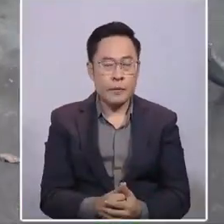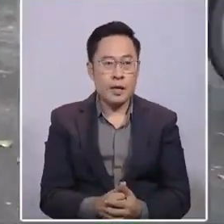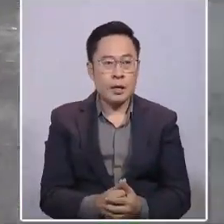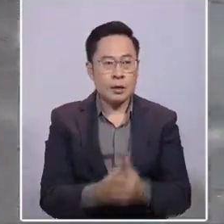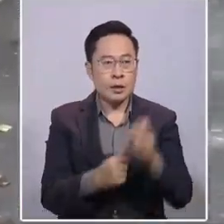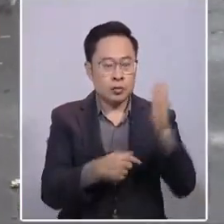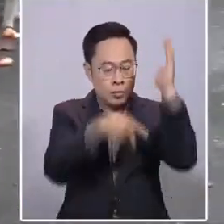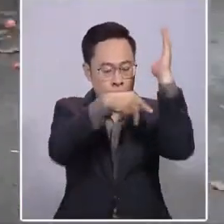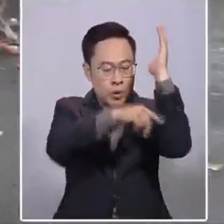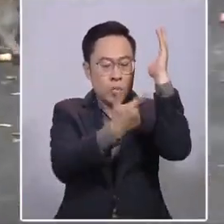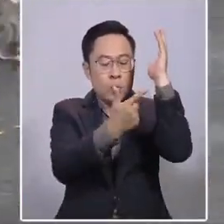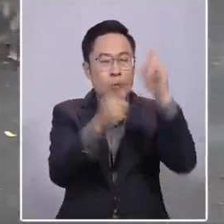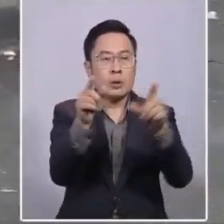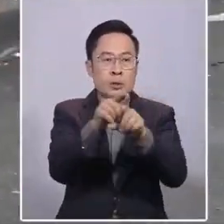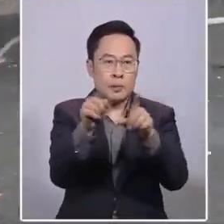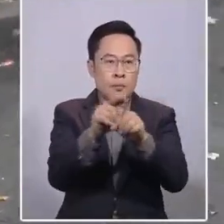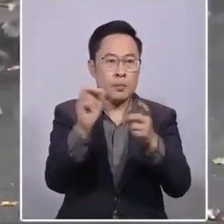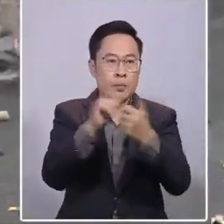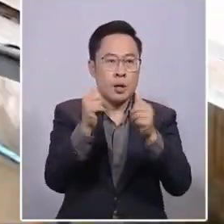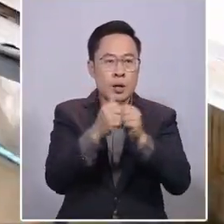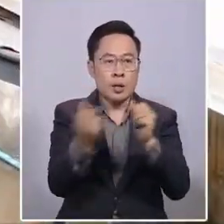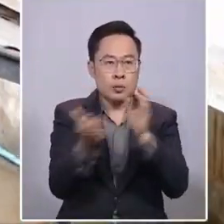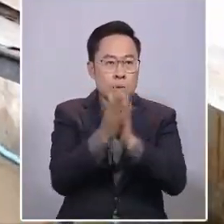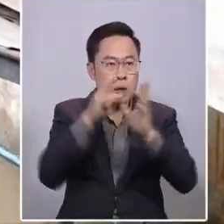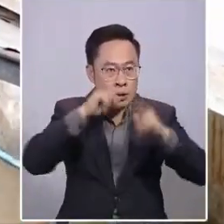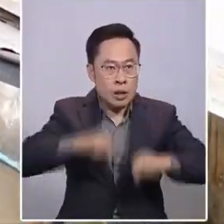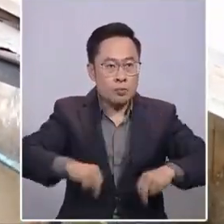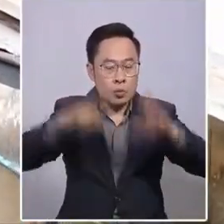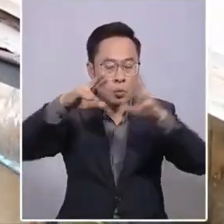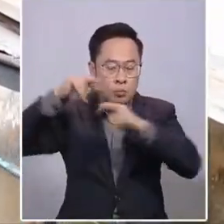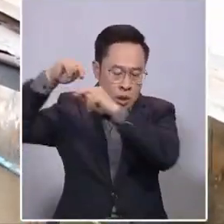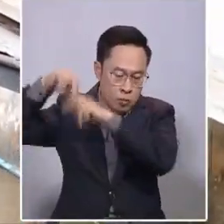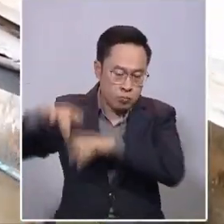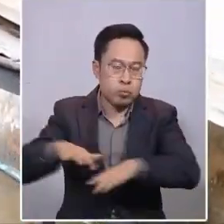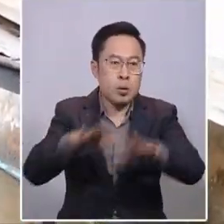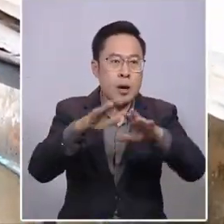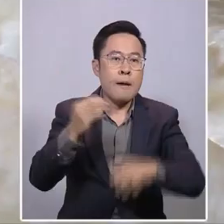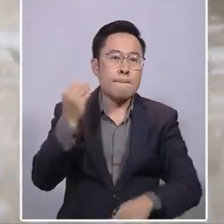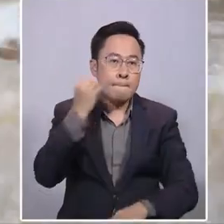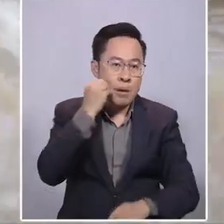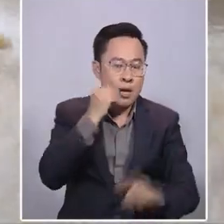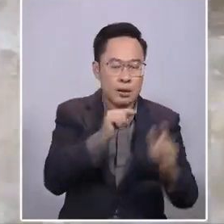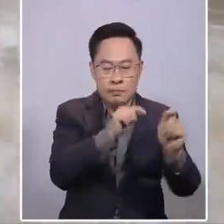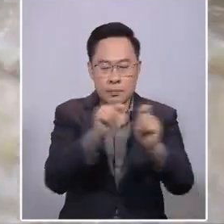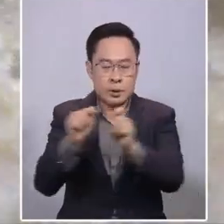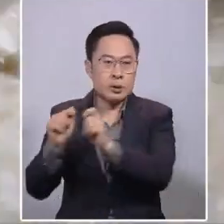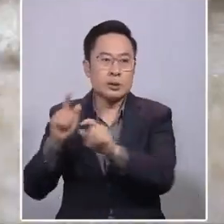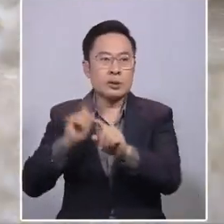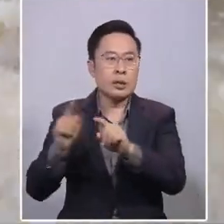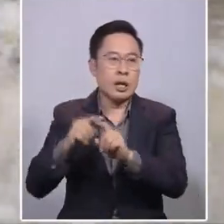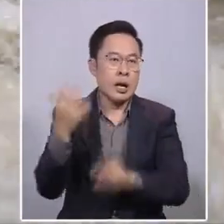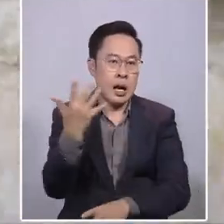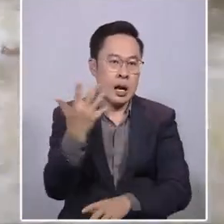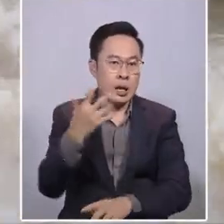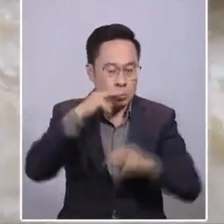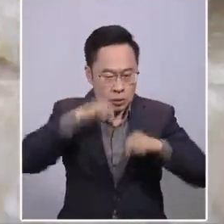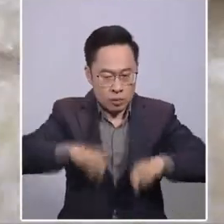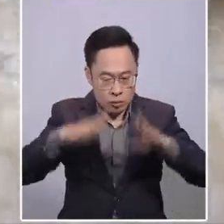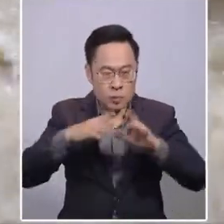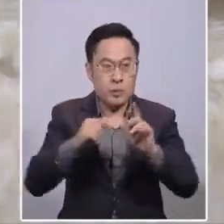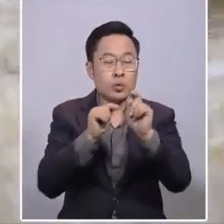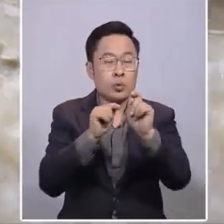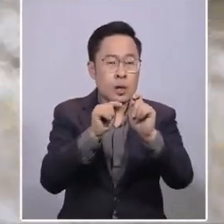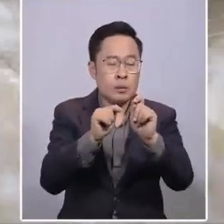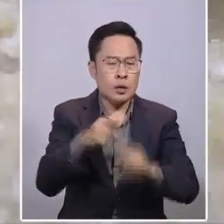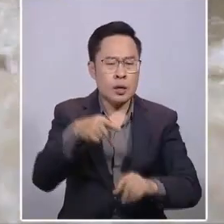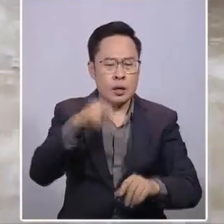อนนี้ก็เกิดสถานการณ์น้ำท่วมฉับพลันนะครับน้ำป่าไหลหลากนะครับในพื้นที่5อำเภอด้วยเช่นเดียวกันนะครับที่อำเภอปากพยูนกง